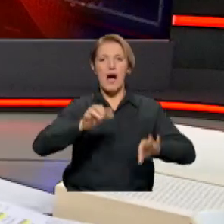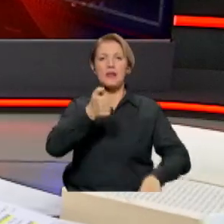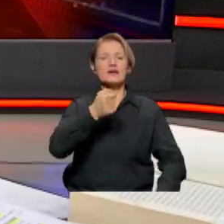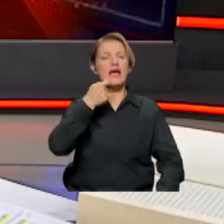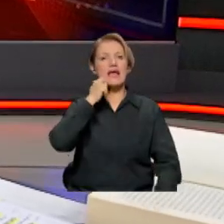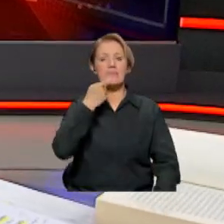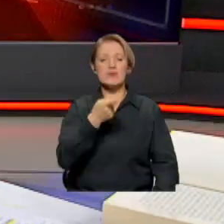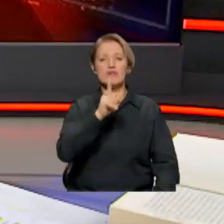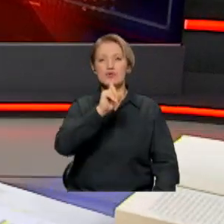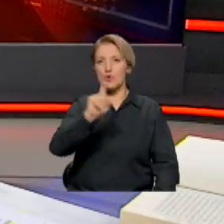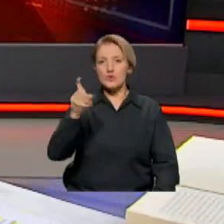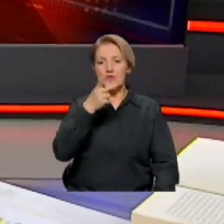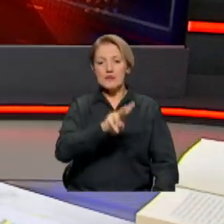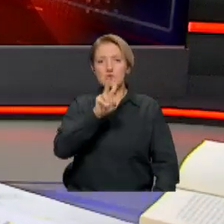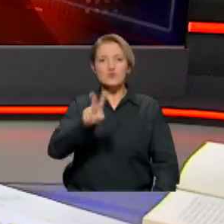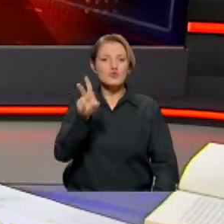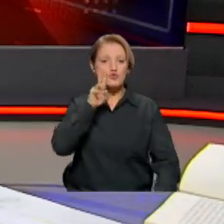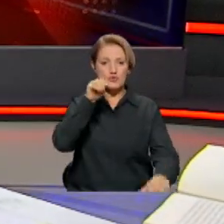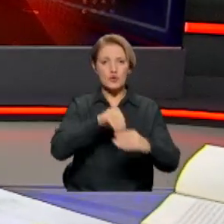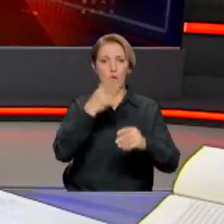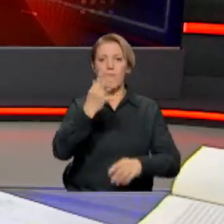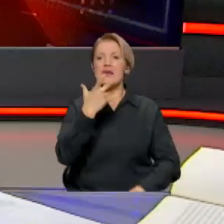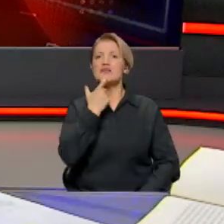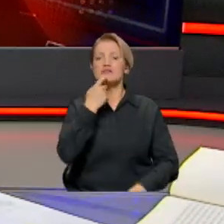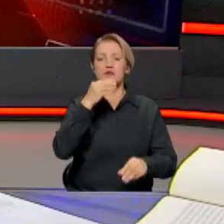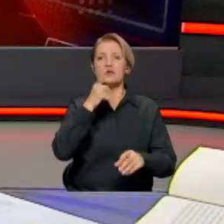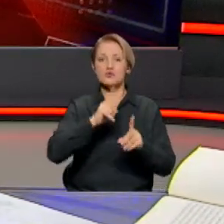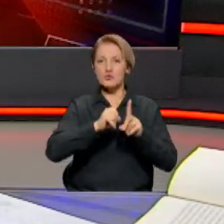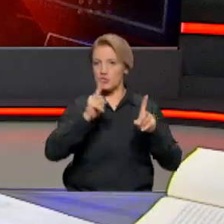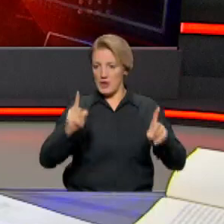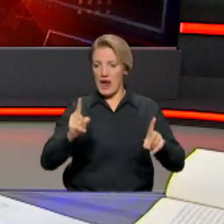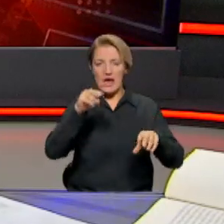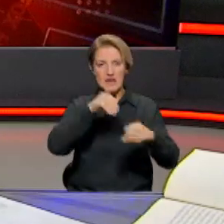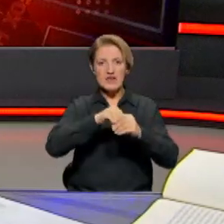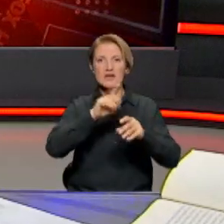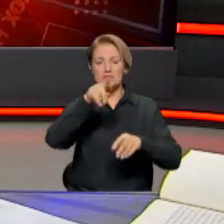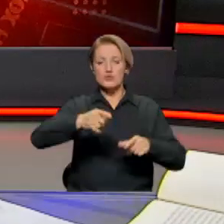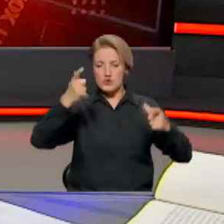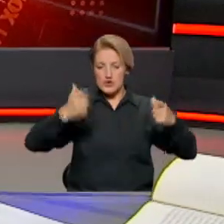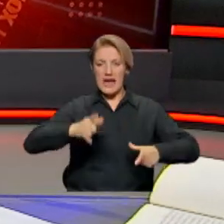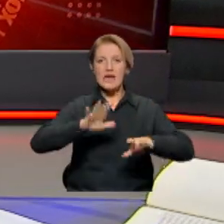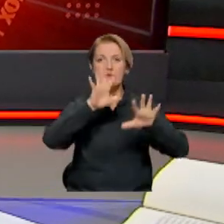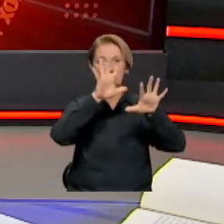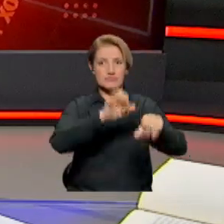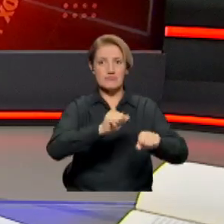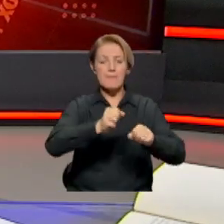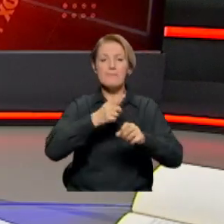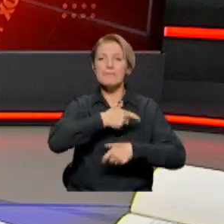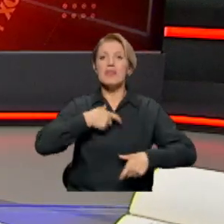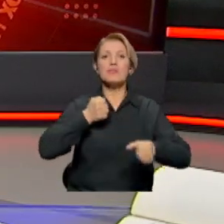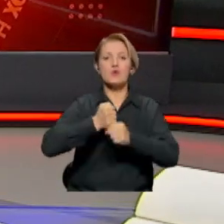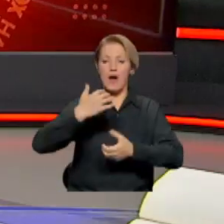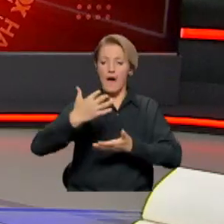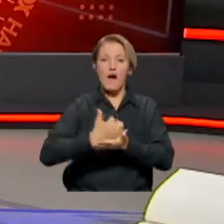1923'te sona eren 5 yıllık bir sürede bu şehir işgal altında kaldı milli mücadelenin kazanılmasından